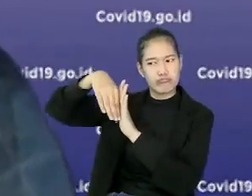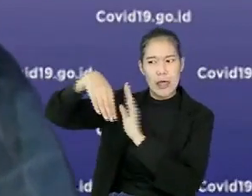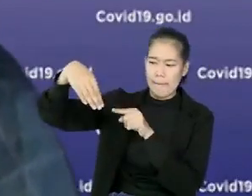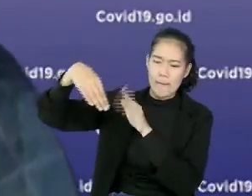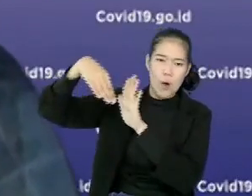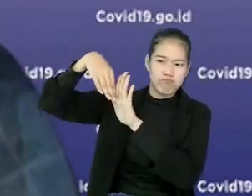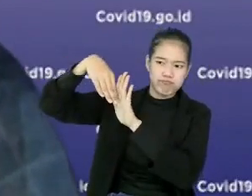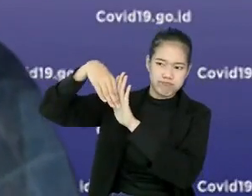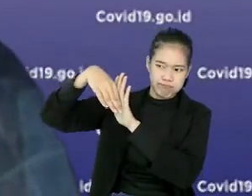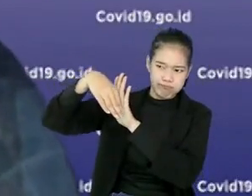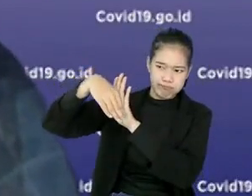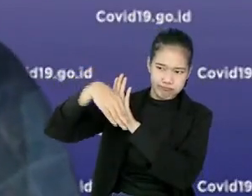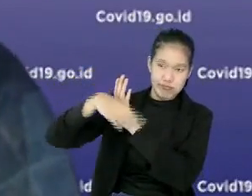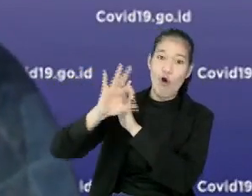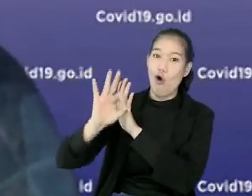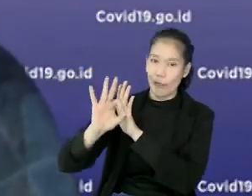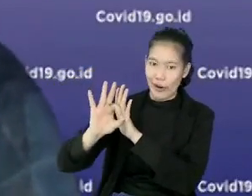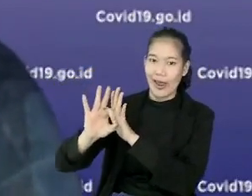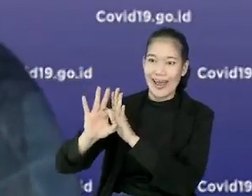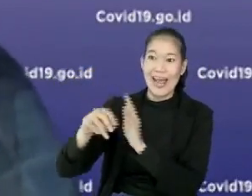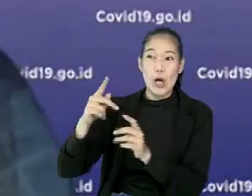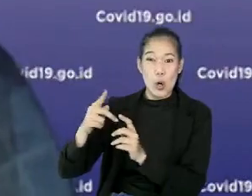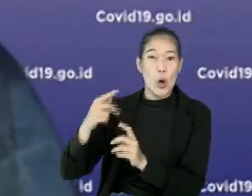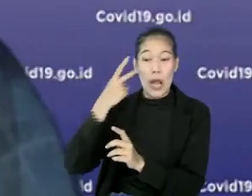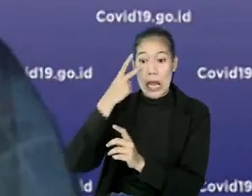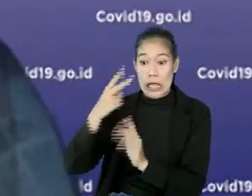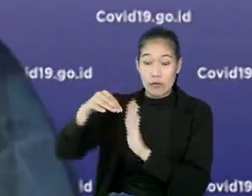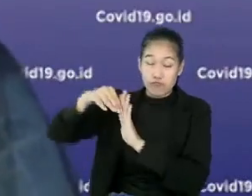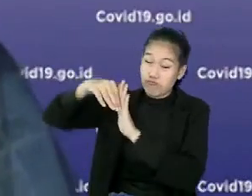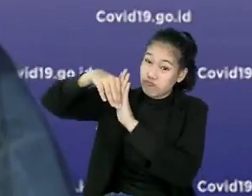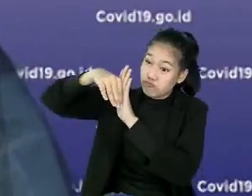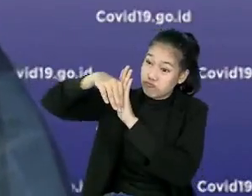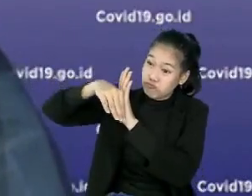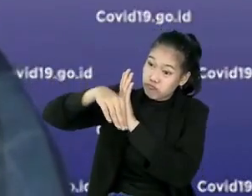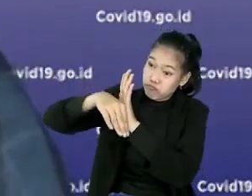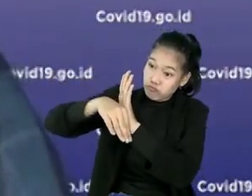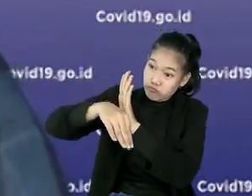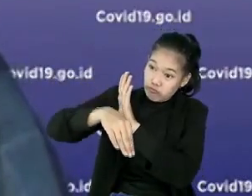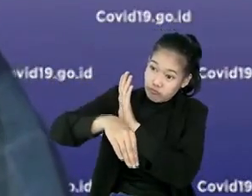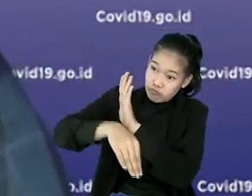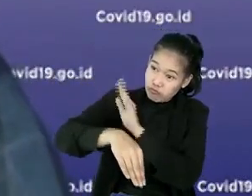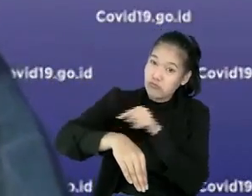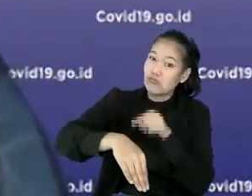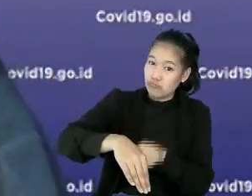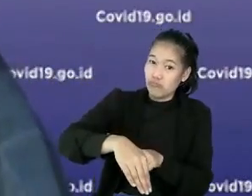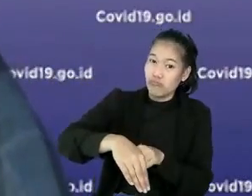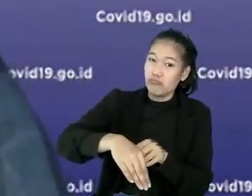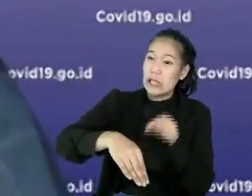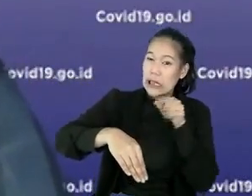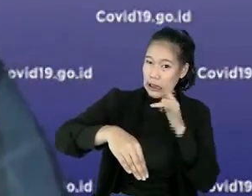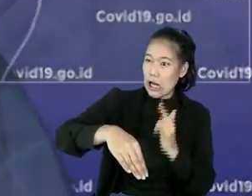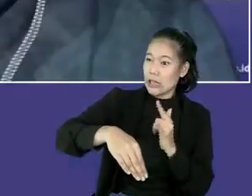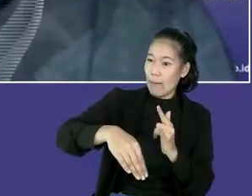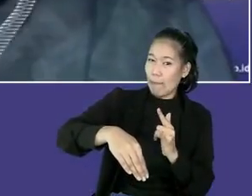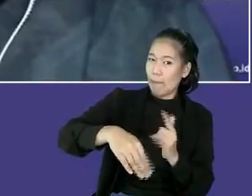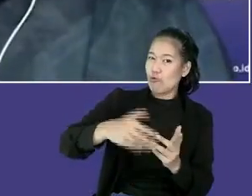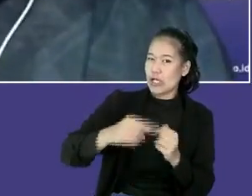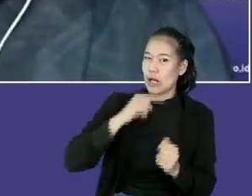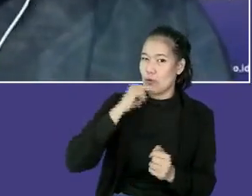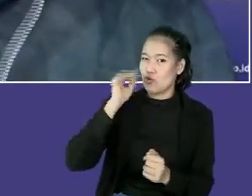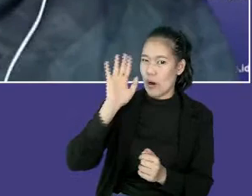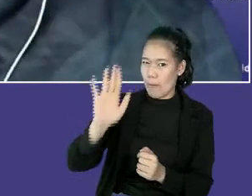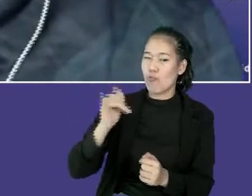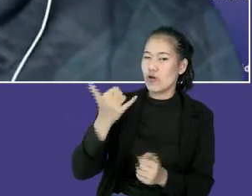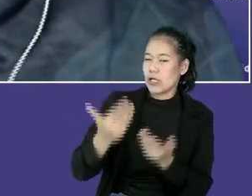jadi kita berharap kalau misalnya ini ditarik garis terus linear ke bawah akan terjadi penurunan yang cukup stabil di pekan-pekan mendatang